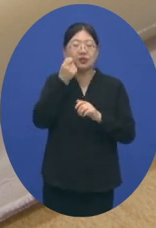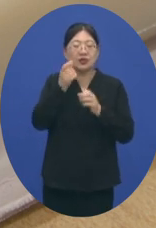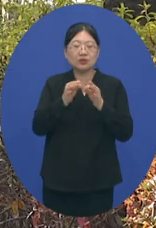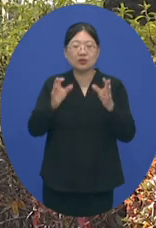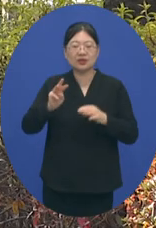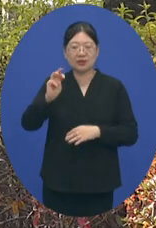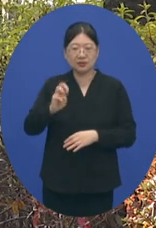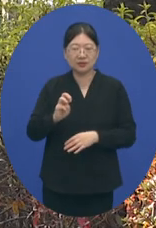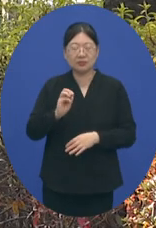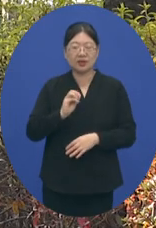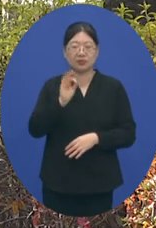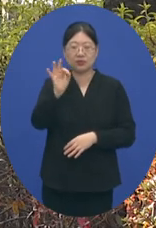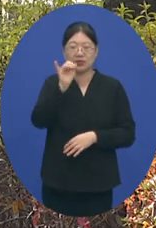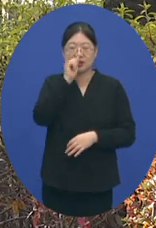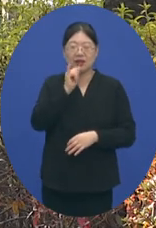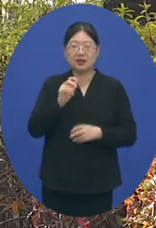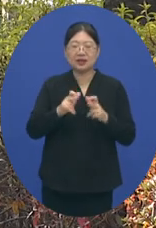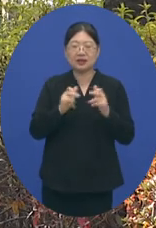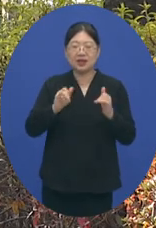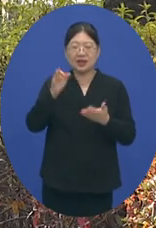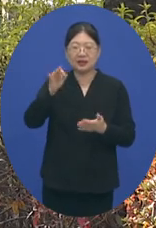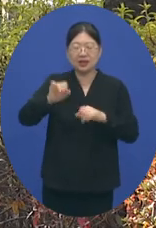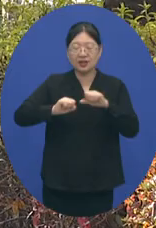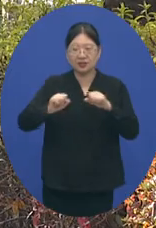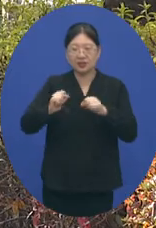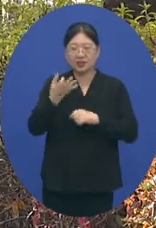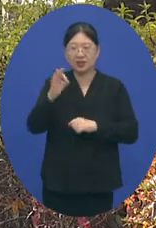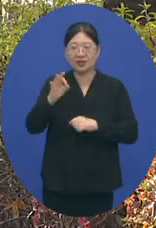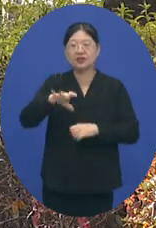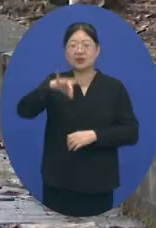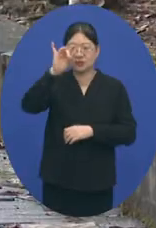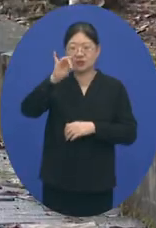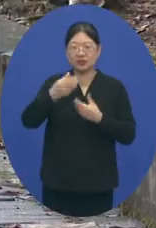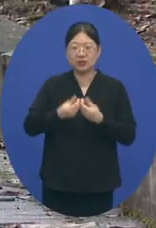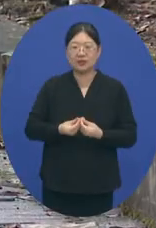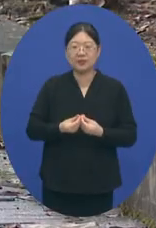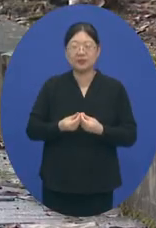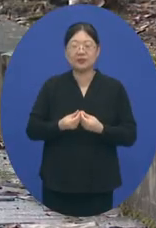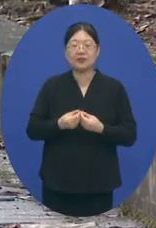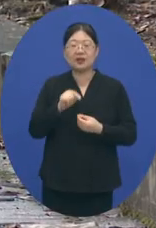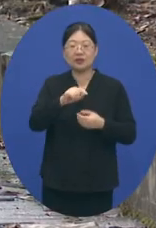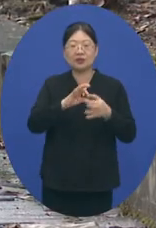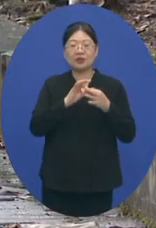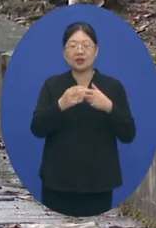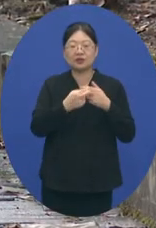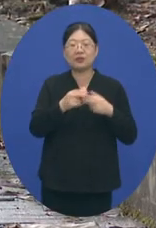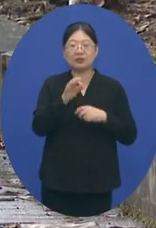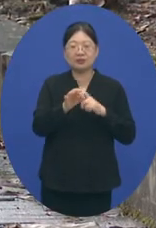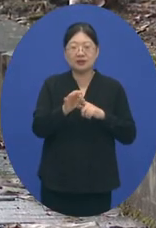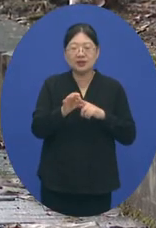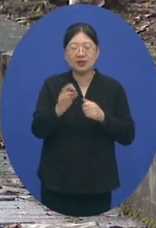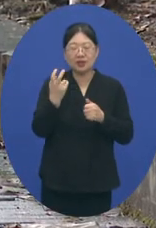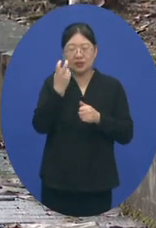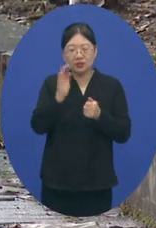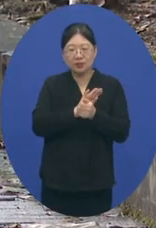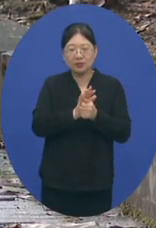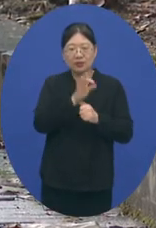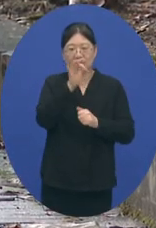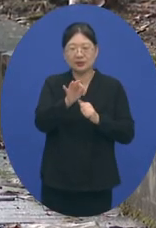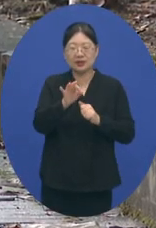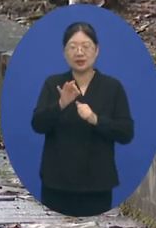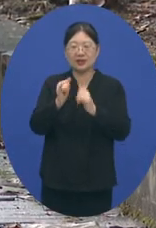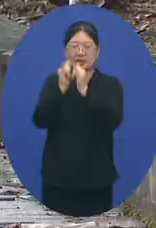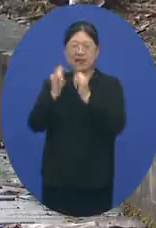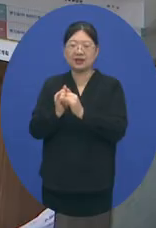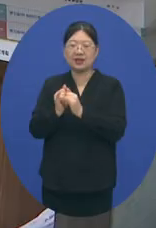내용입니다. 장애인의 가치 활동을 인정한 최초의 사례라고 할 수 있는데 이를 통해 의료비나 돌봄 비용 등의 사회적인 비용을 줄일